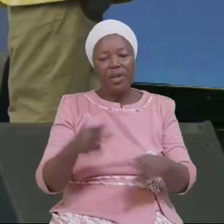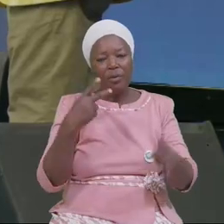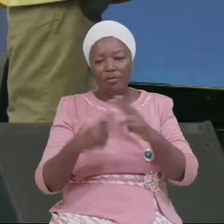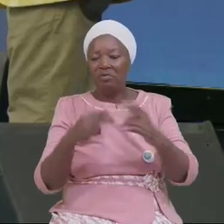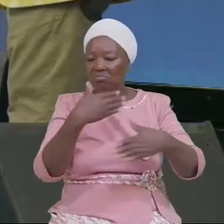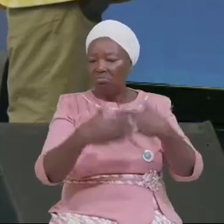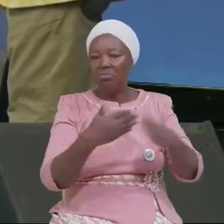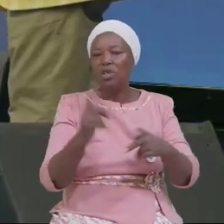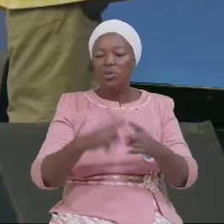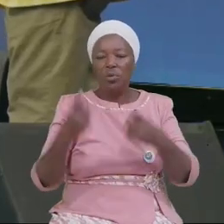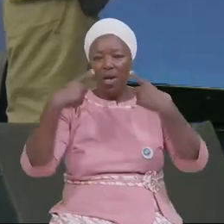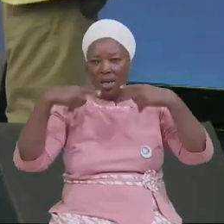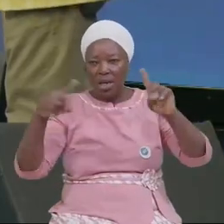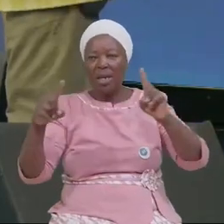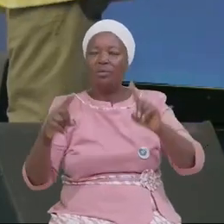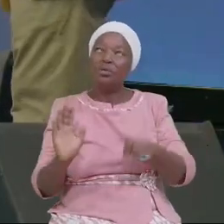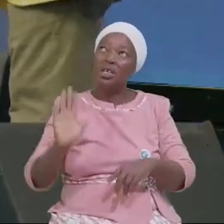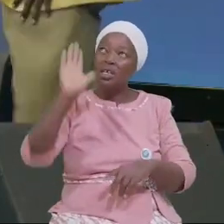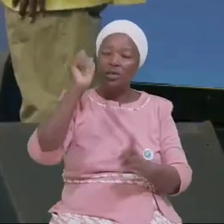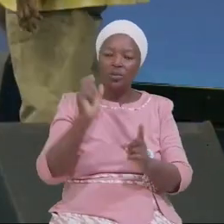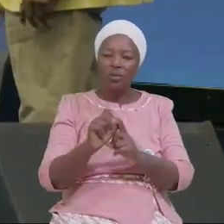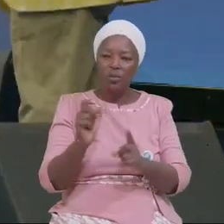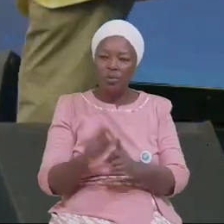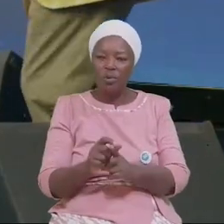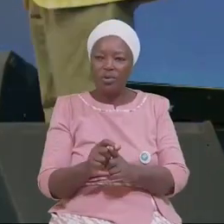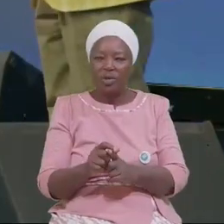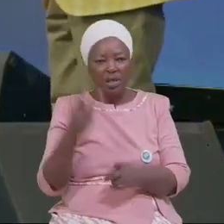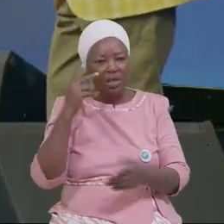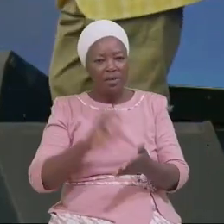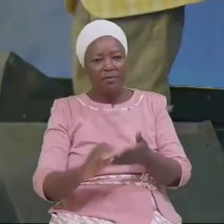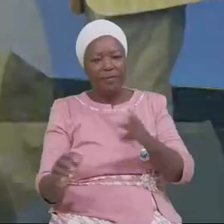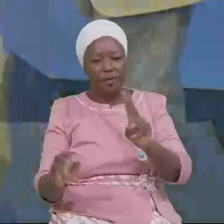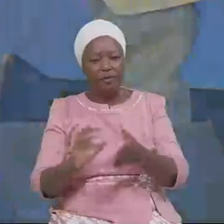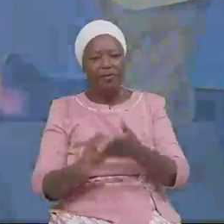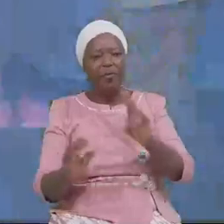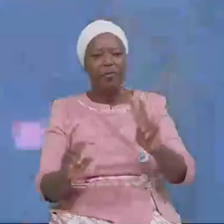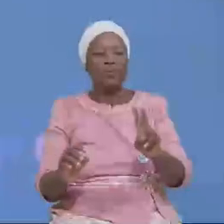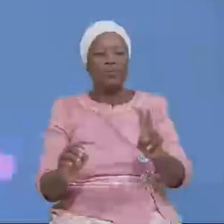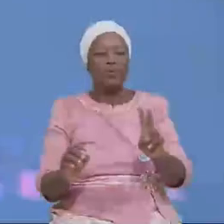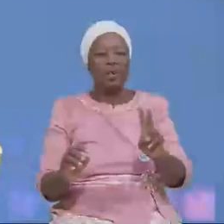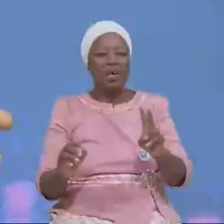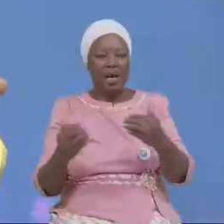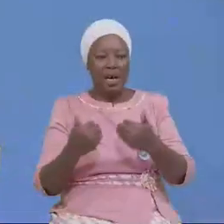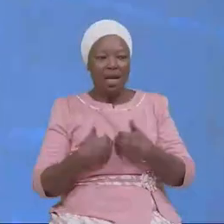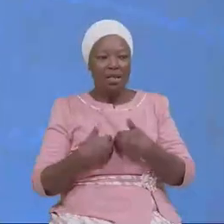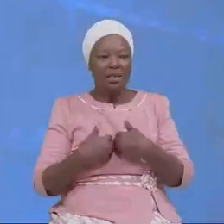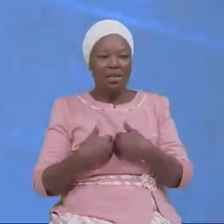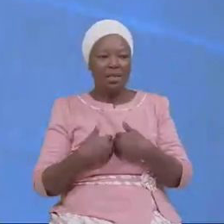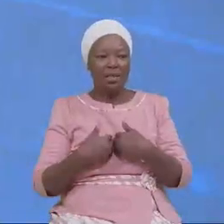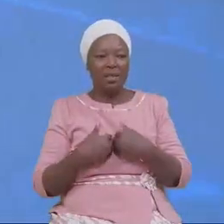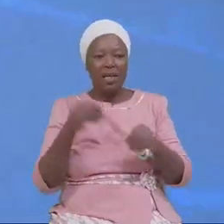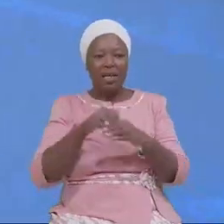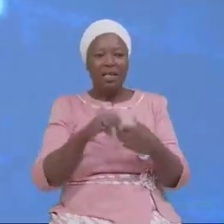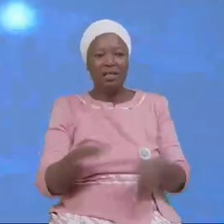des prophètes après des prophètes pour déclarer sa parole. Au verset 2, Dieu dans